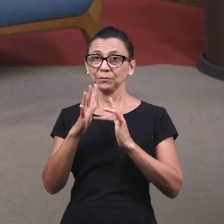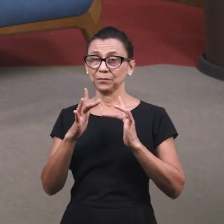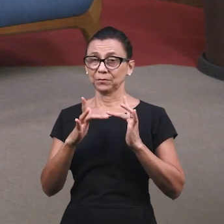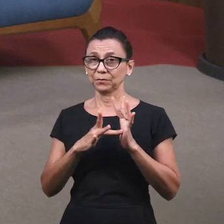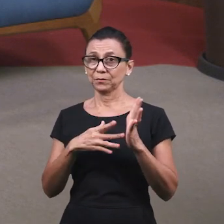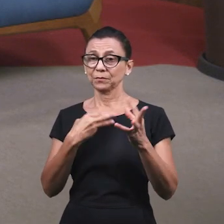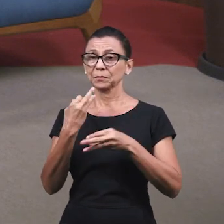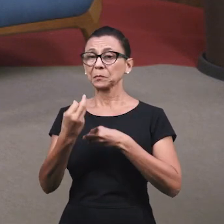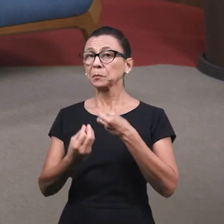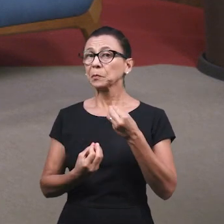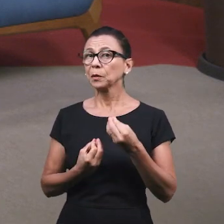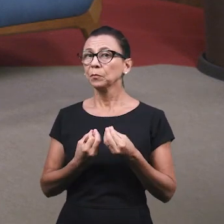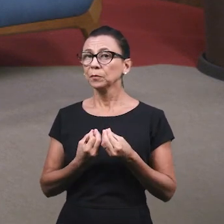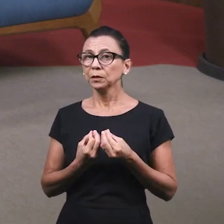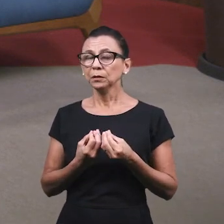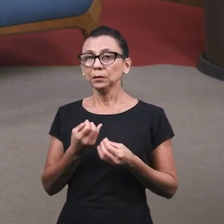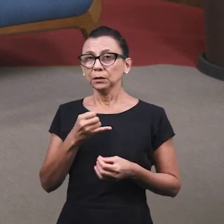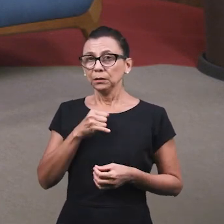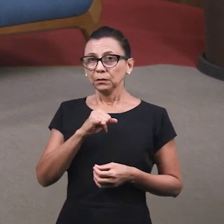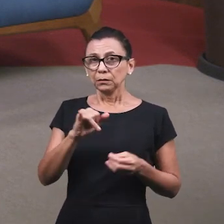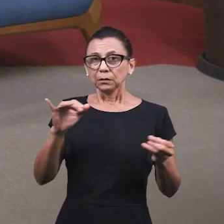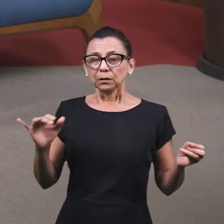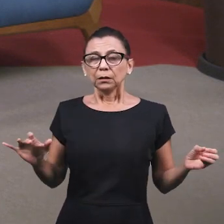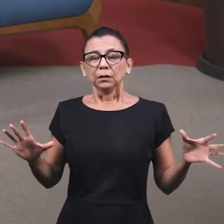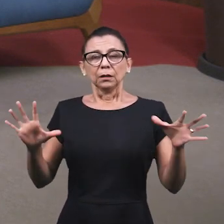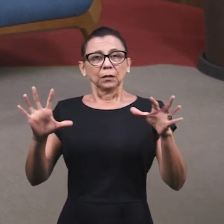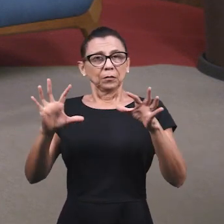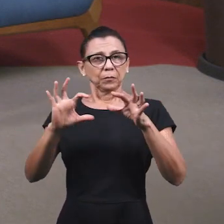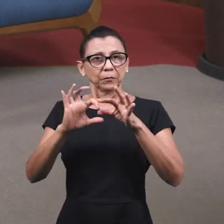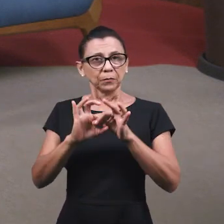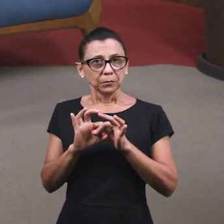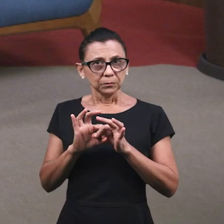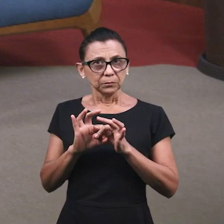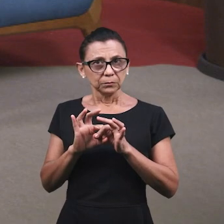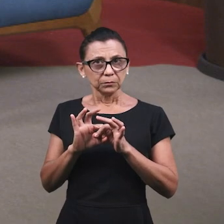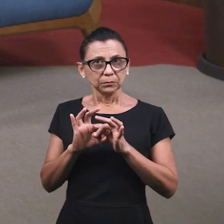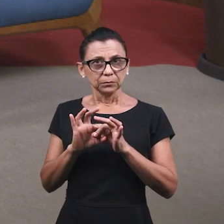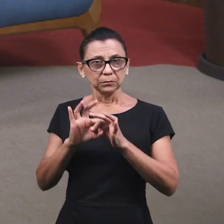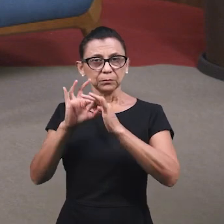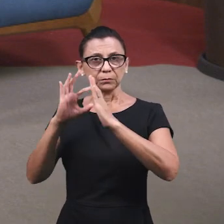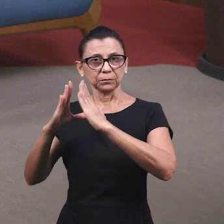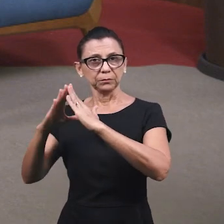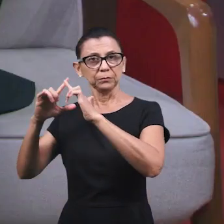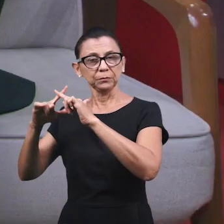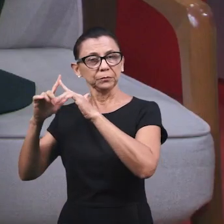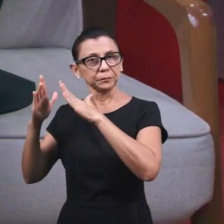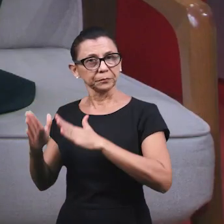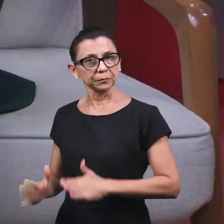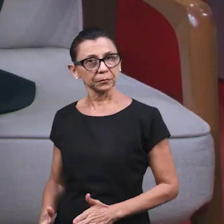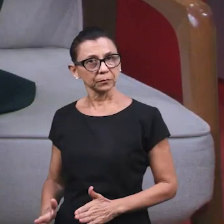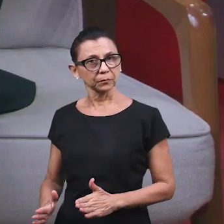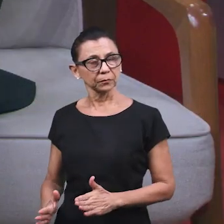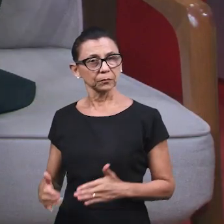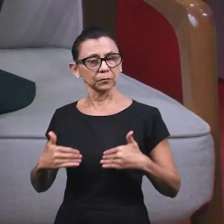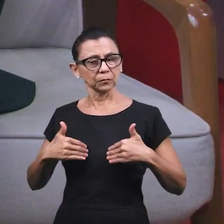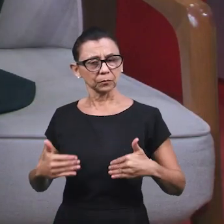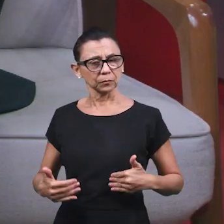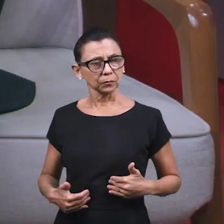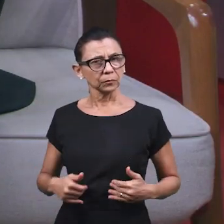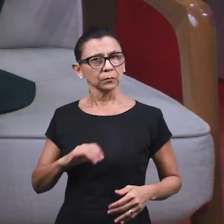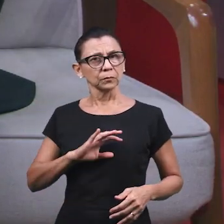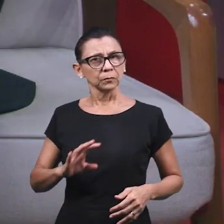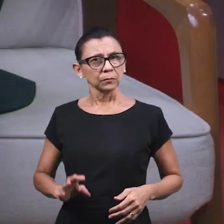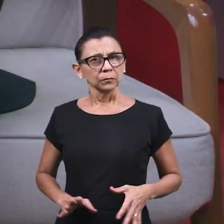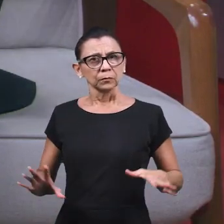On nous connaît Jésus. Daniel vient de nous dire que en communion, si on est en communion dans le